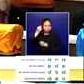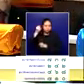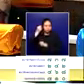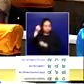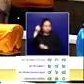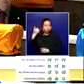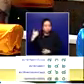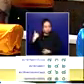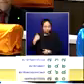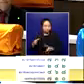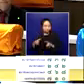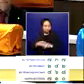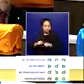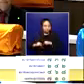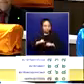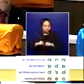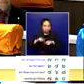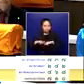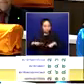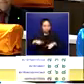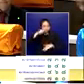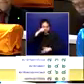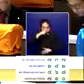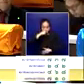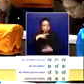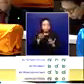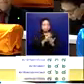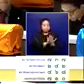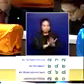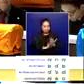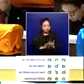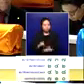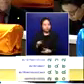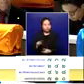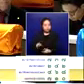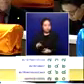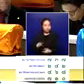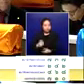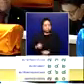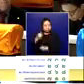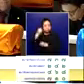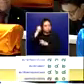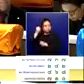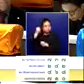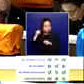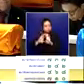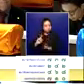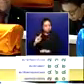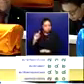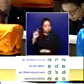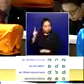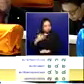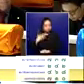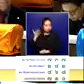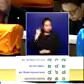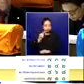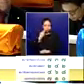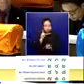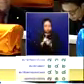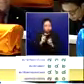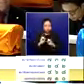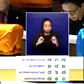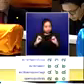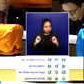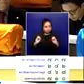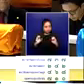เมืองของกลุ่มเยาวชนในประเทศไทยนะคะซึ่งการเป็นการชุมนุมในรูปแบบใหม่ที่เราไม่เคยเห็นมาก่อนเป็น